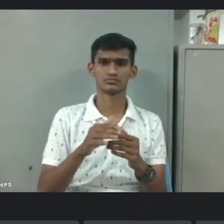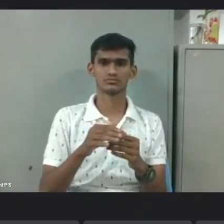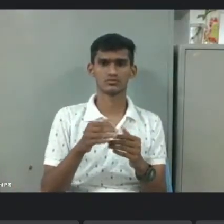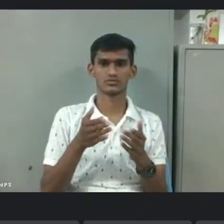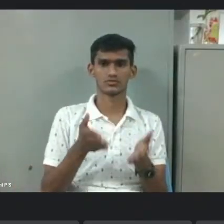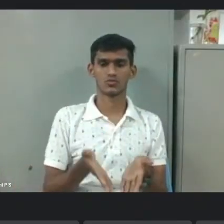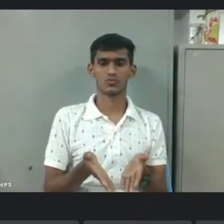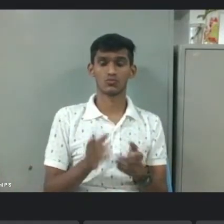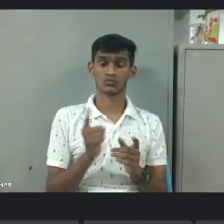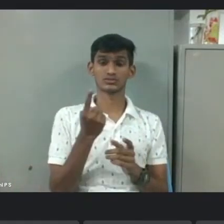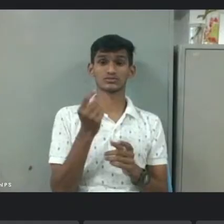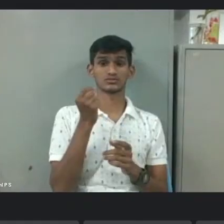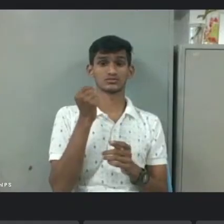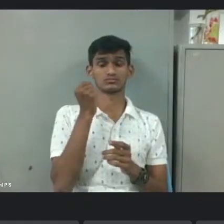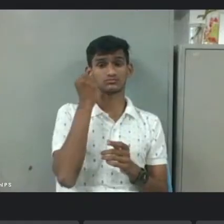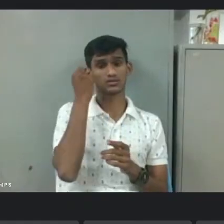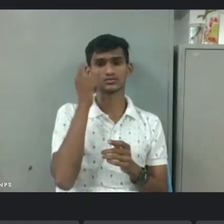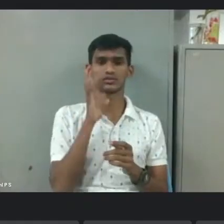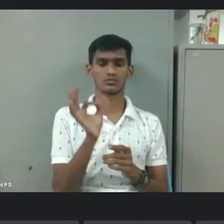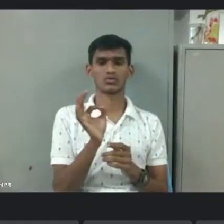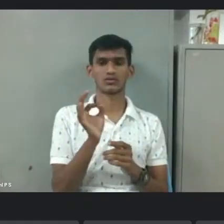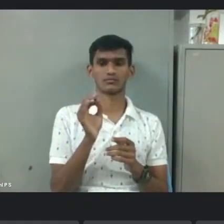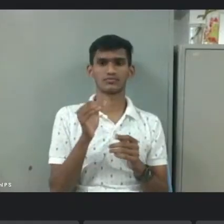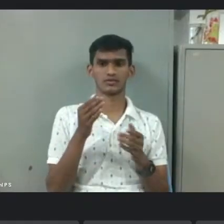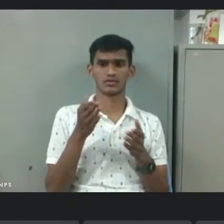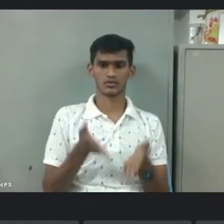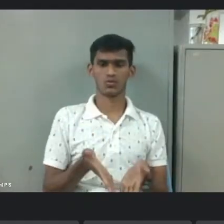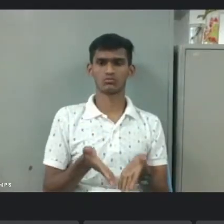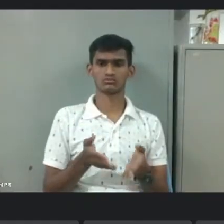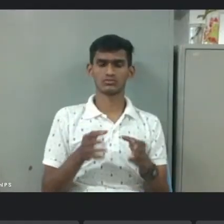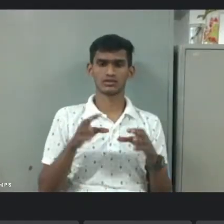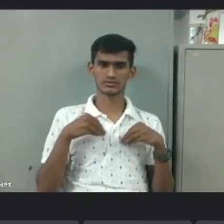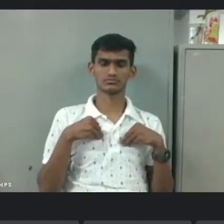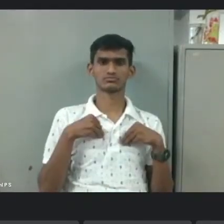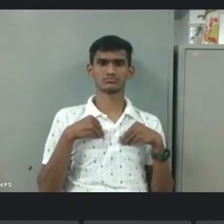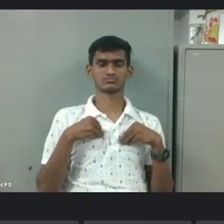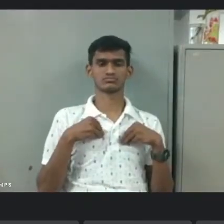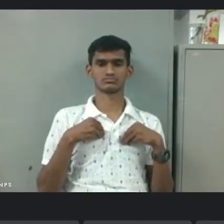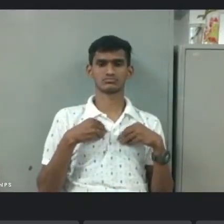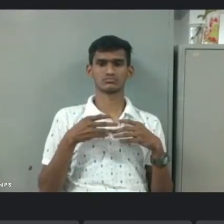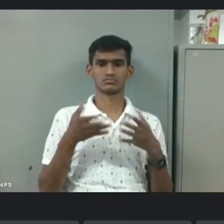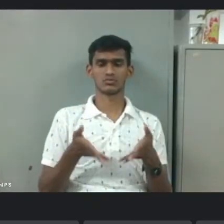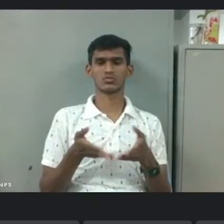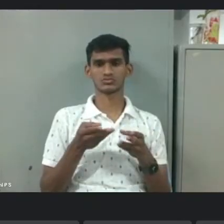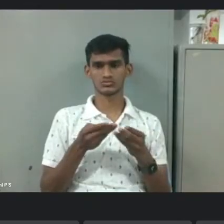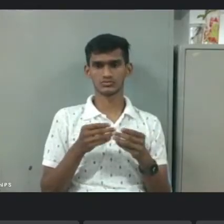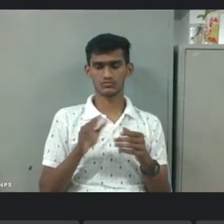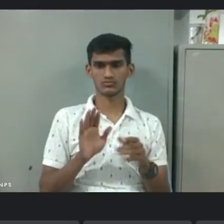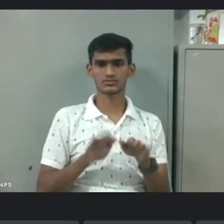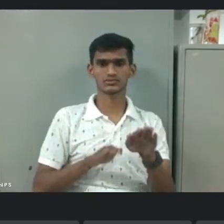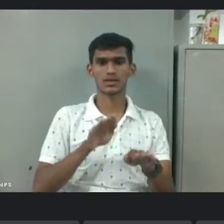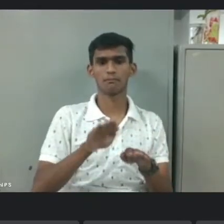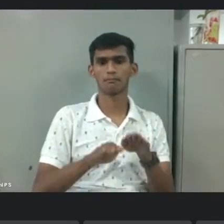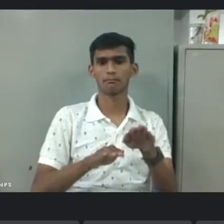അണ്ടർസ്റ്റാൻഡിങ് ആദ്യം വരണം. നമ്മളിതിനെ മനസ്സിലാക്കിയിരിക്കണം. എനിക്കിതുമായിട്ട് ജീവിക്കണം, പൊരുത്തപ്പെടണം. അപ്പോൾ എങ്ങനെ അതിനുള്ള ഒരു സ്റ്റെപ്പ് ബൈ